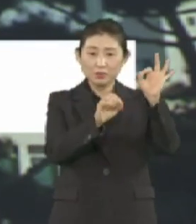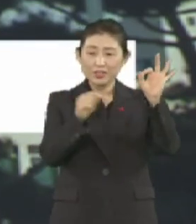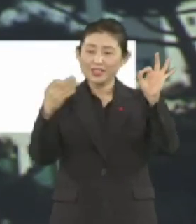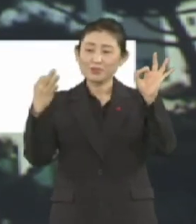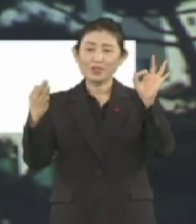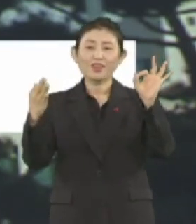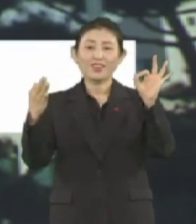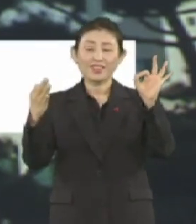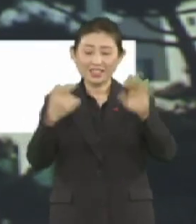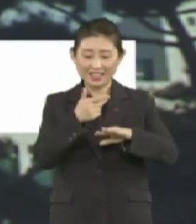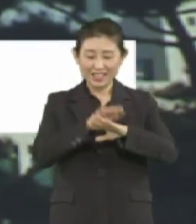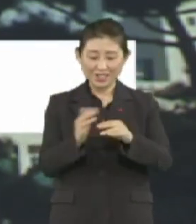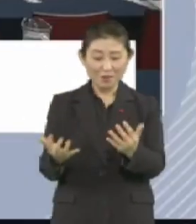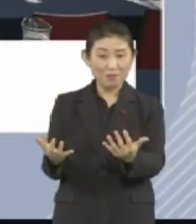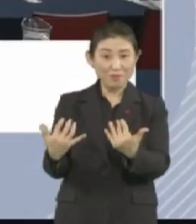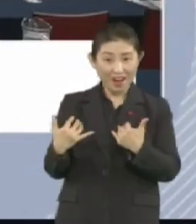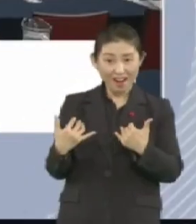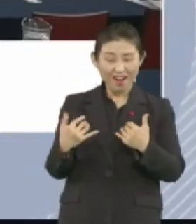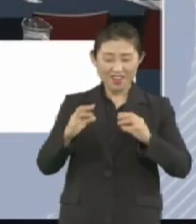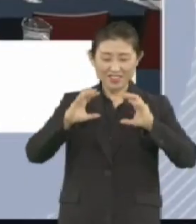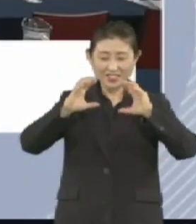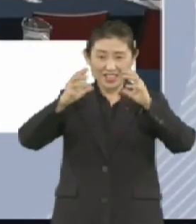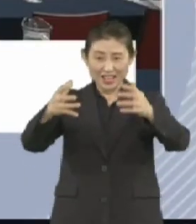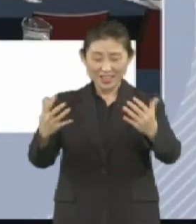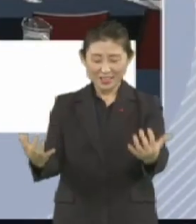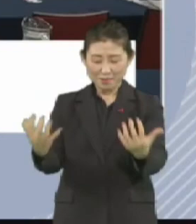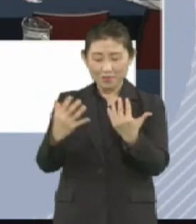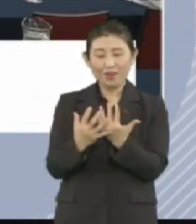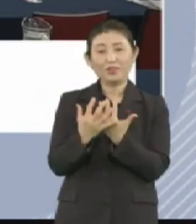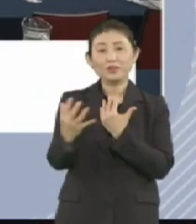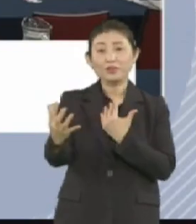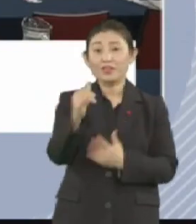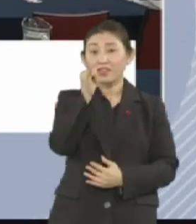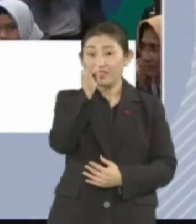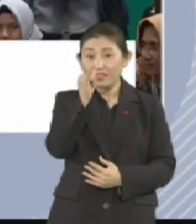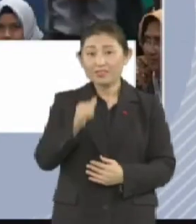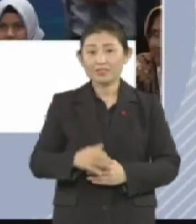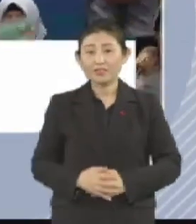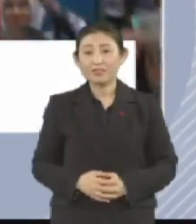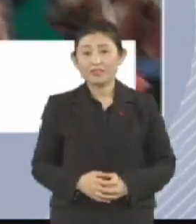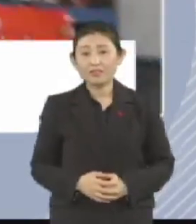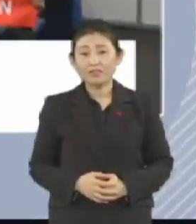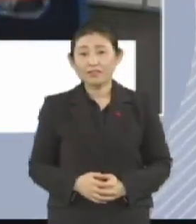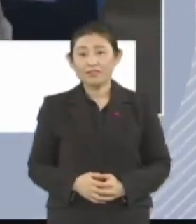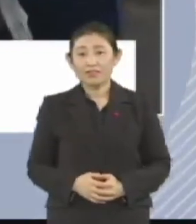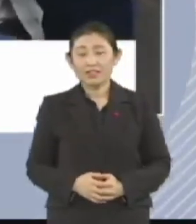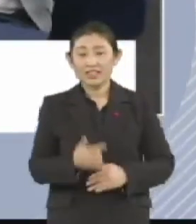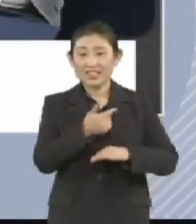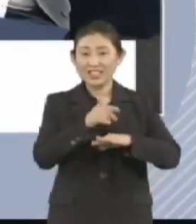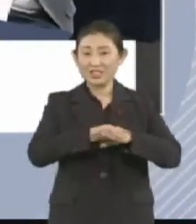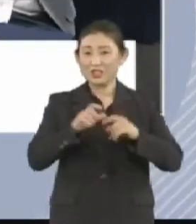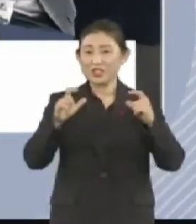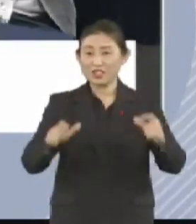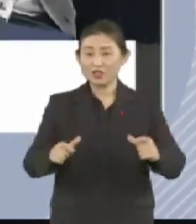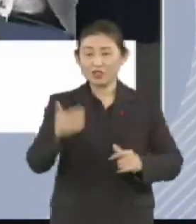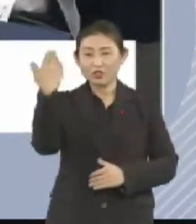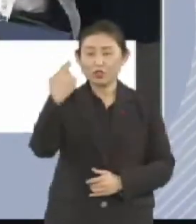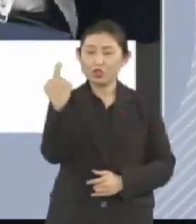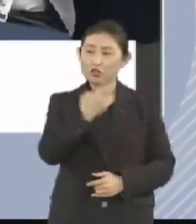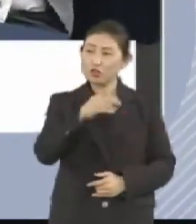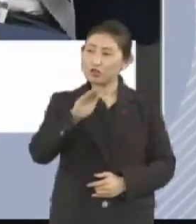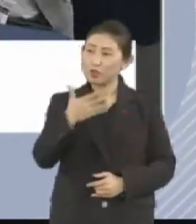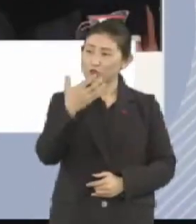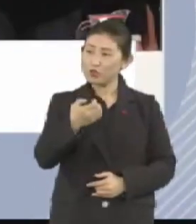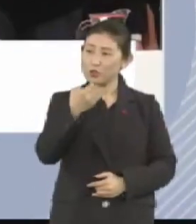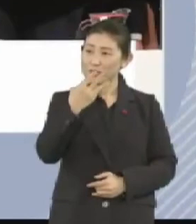14일까지 대전에서 세계 총회가 열립니다. 그래서 이곳을 통해서 대전이 93년 엑스포